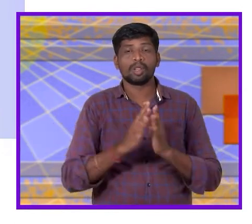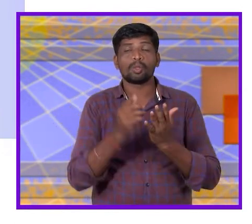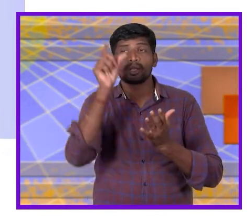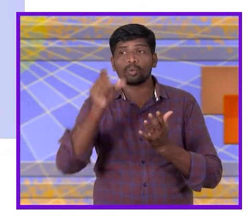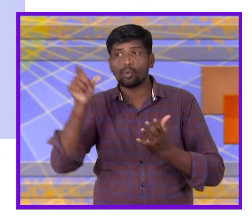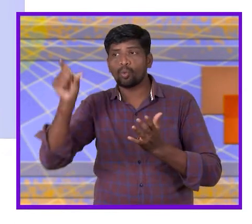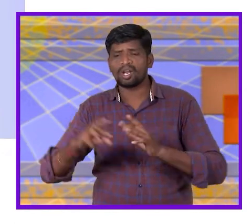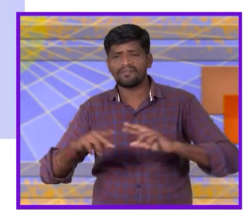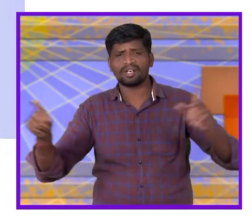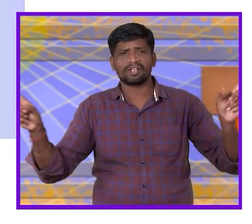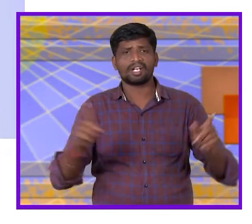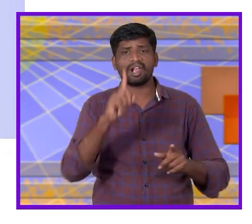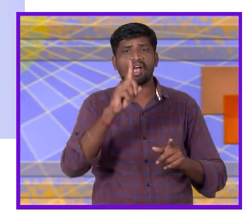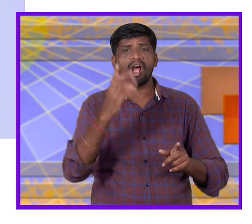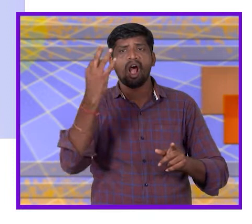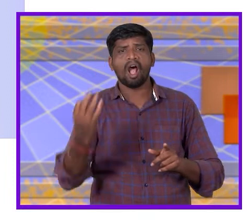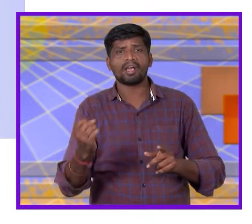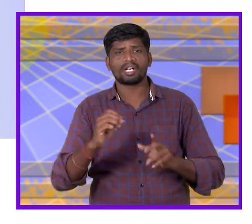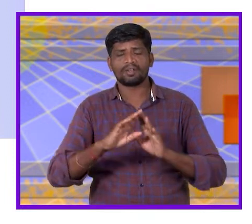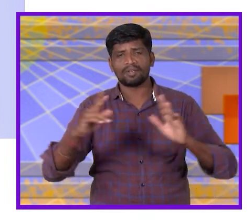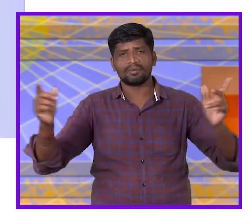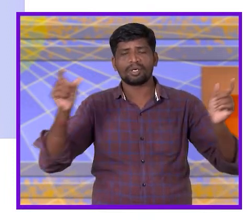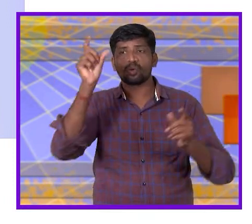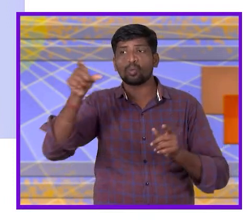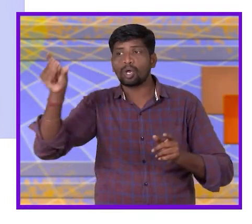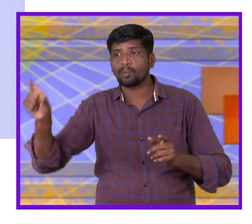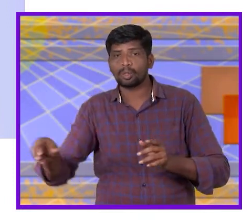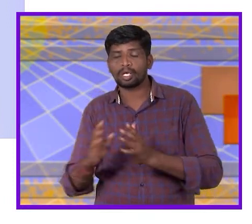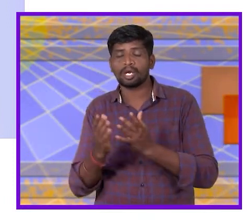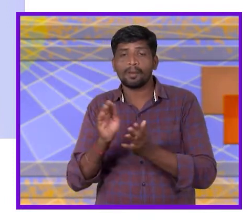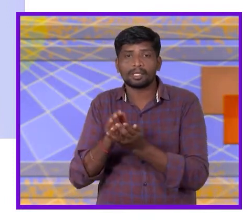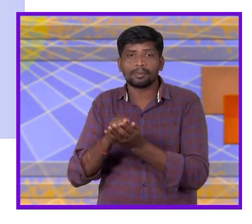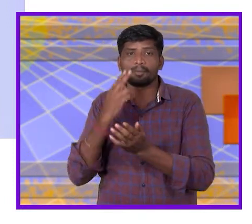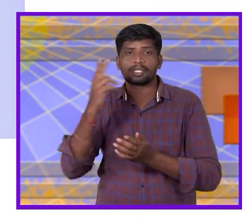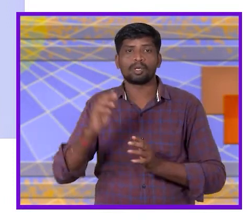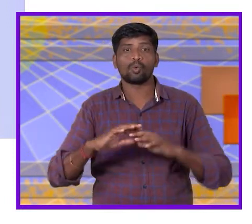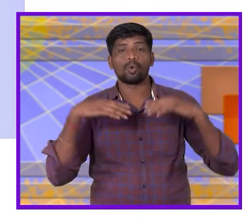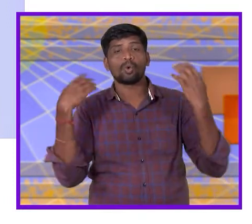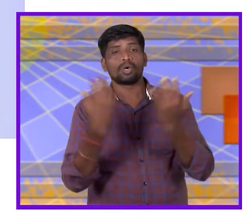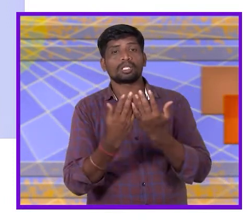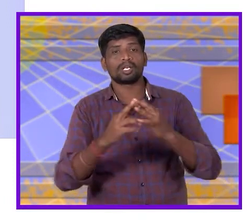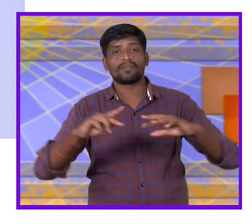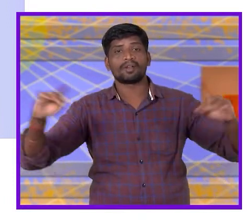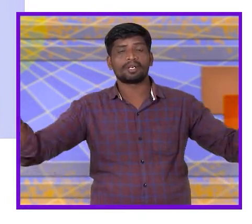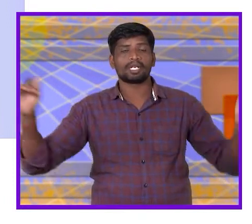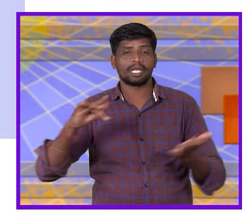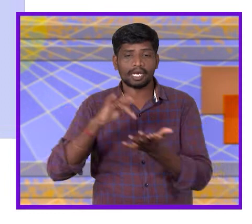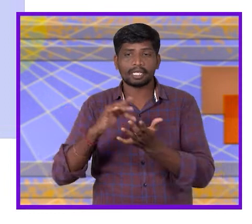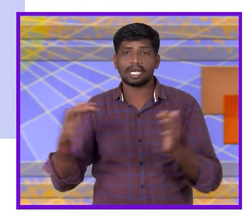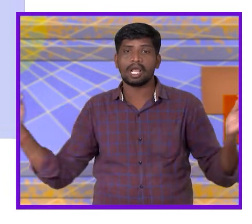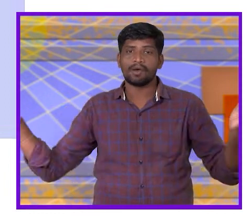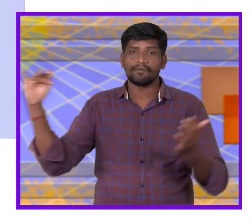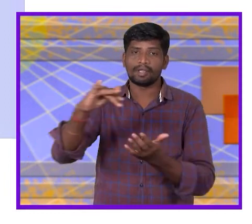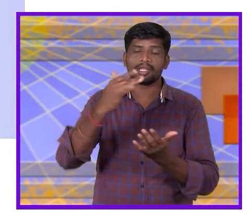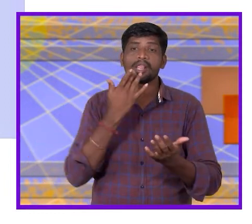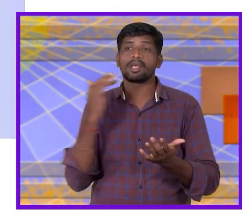பல்லாயிரக்கணக்கான நூல்கள், பிறமொழி நூல்கள் எல்லாம் இங்கே பேணி பாதுகாக்கப்பட்டு வருகிறது. உலகத்தில் உள்ள பல்வேறு நாட்டு மாணவர்கள் இங்கே